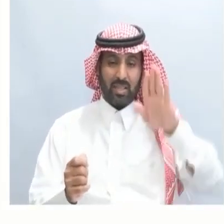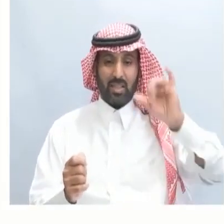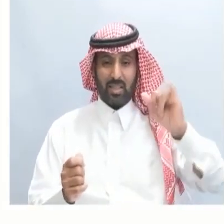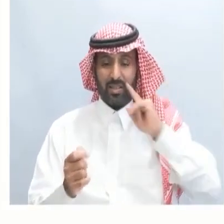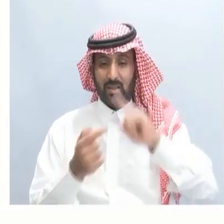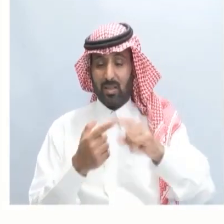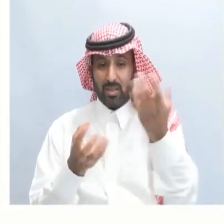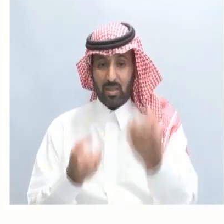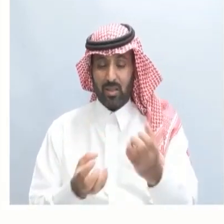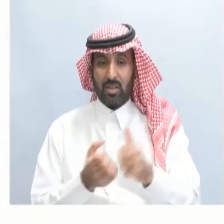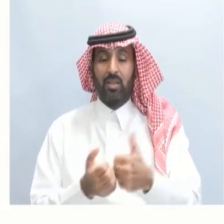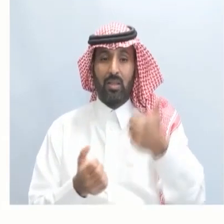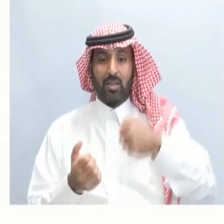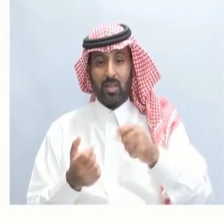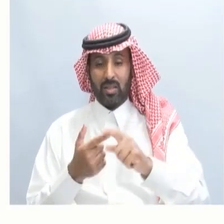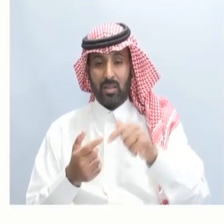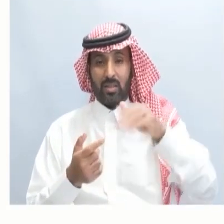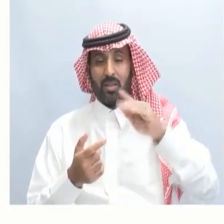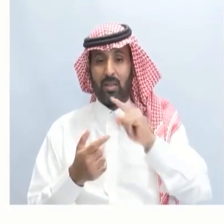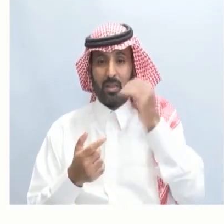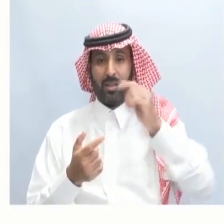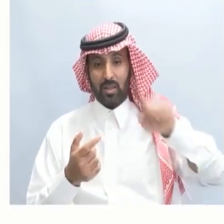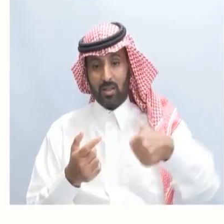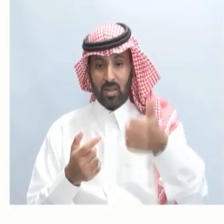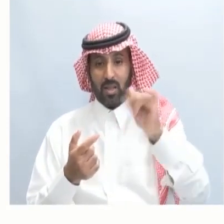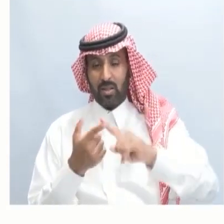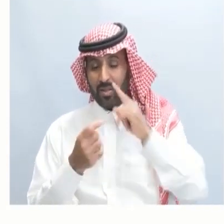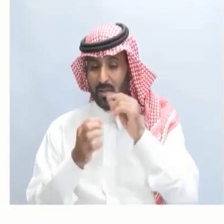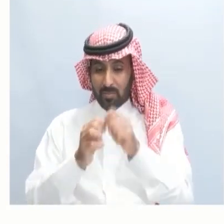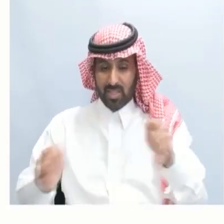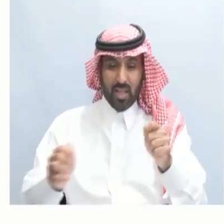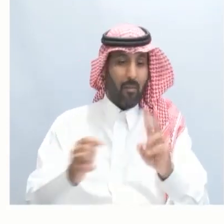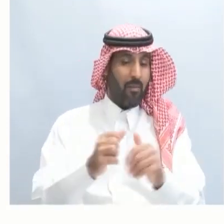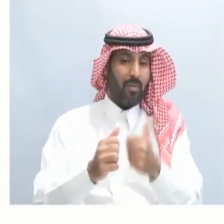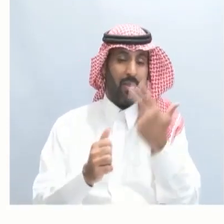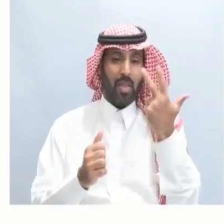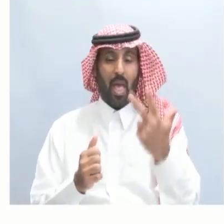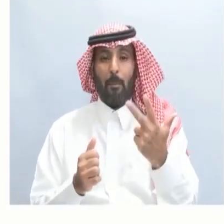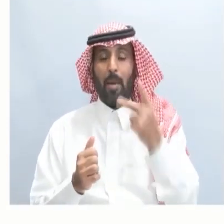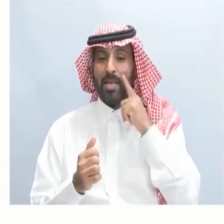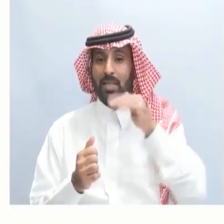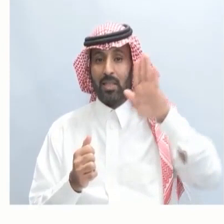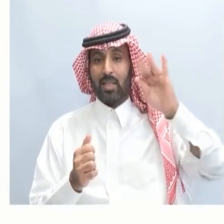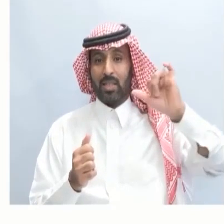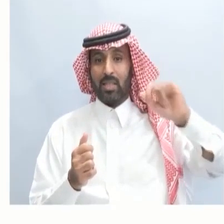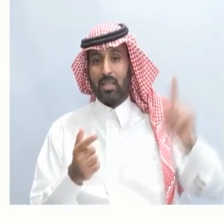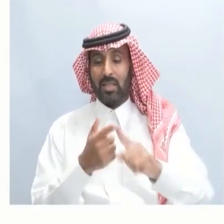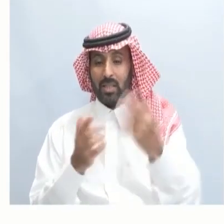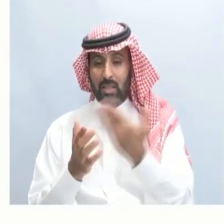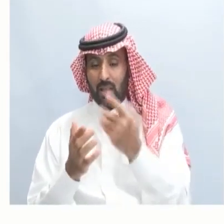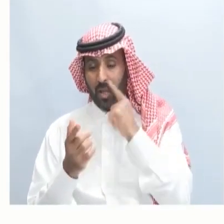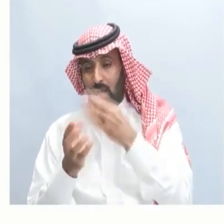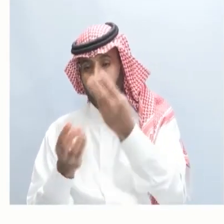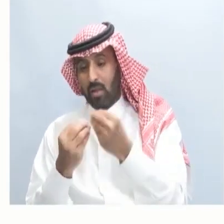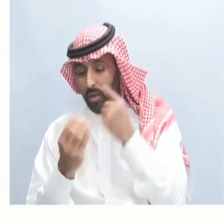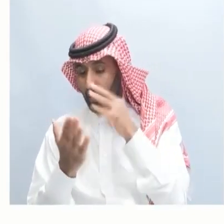كانت الكتله الثانيه 60 غرام اصبحت المسافه لها 8 سم طبعا تاخذ هذه القراءات